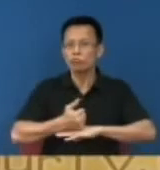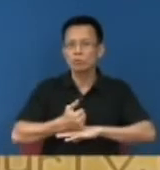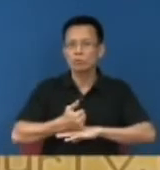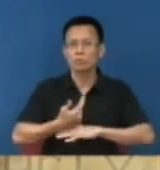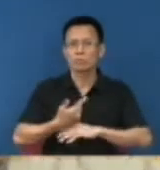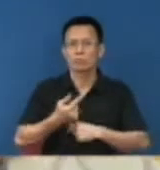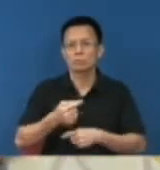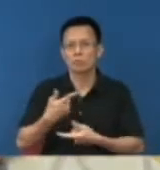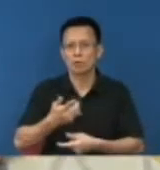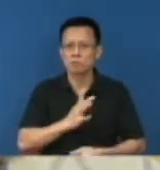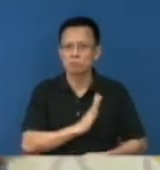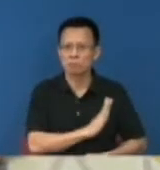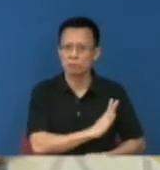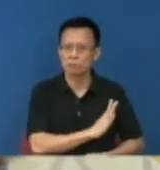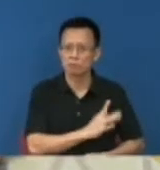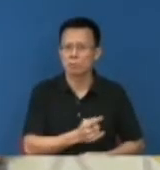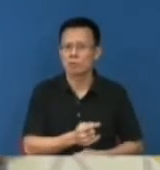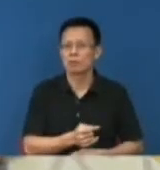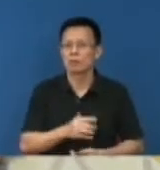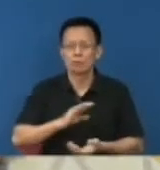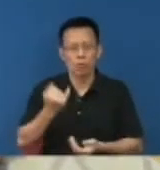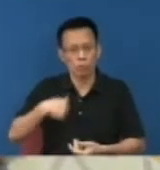知道是不是真的啦，那他都說了，其實他說